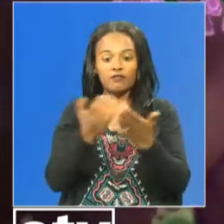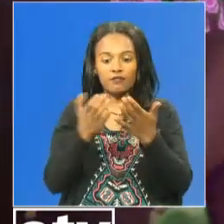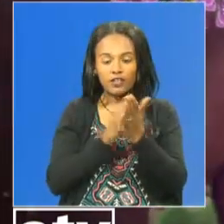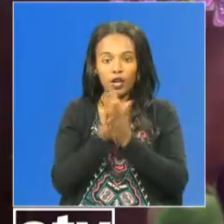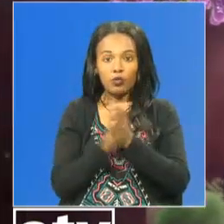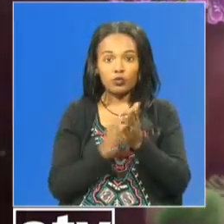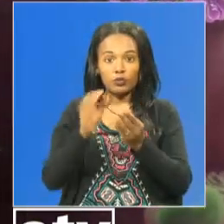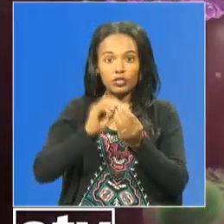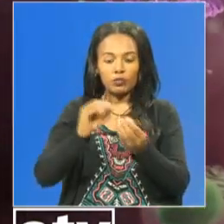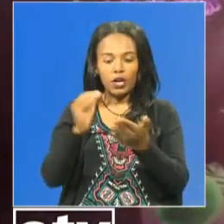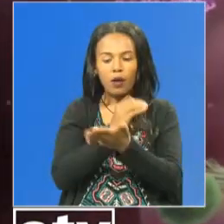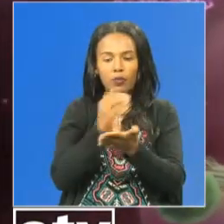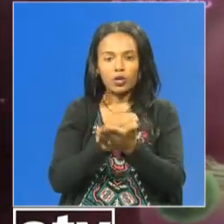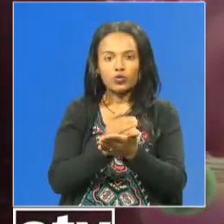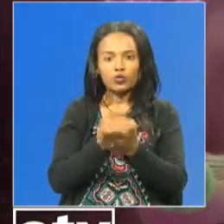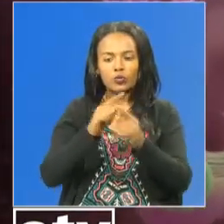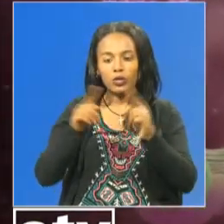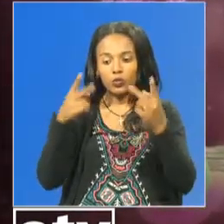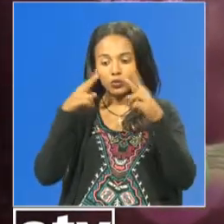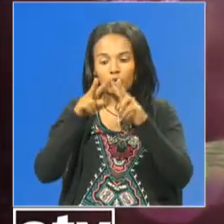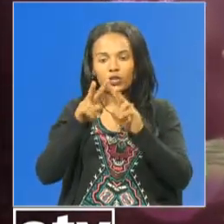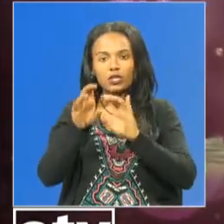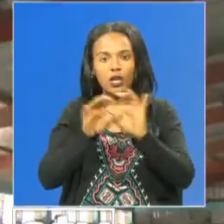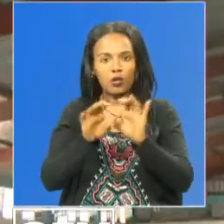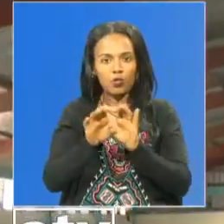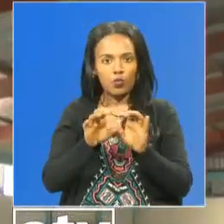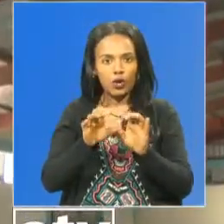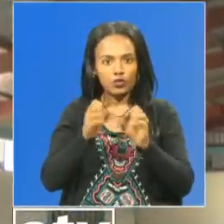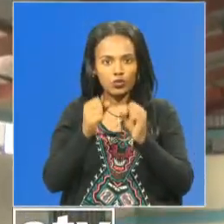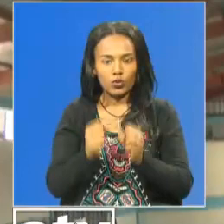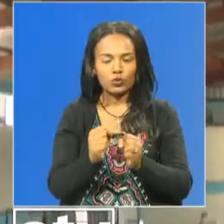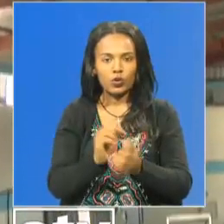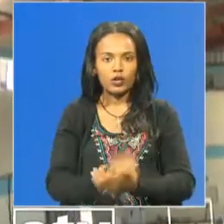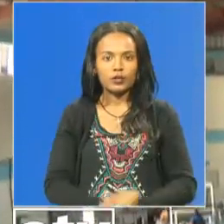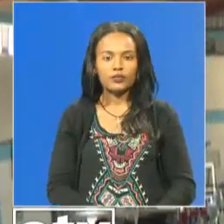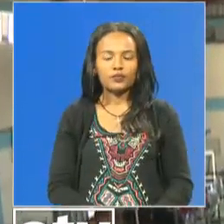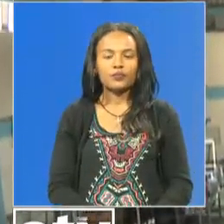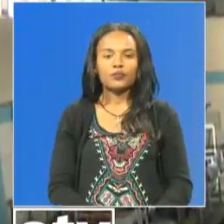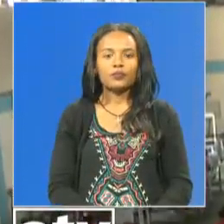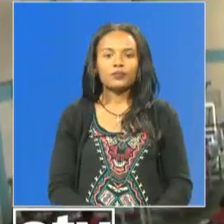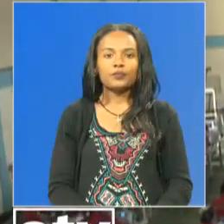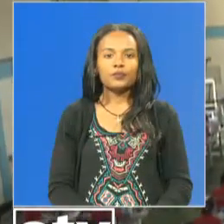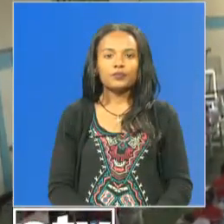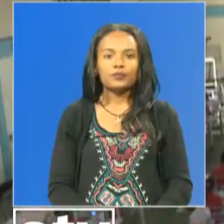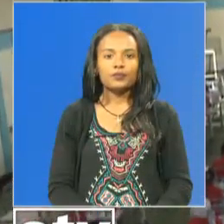ታዲያ አምራቾች በልዩ ትኩረት እንዲያመርቱ አድርጓቸዋል።